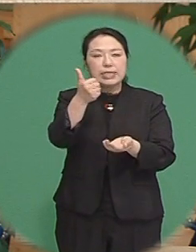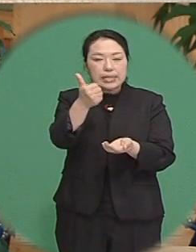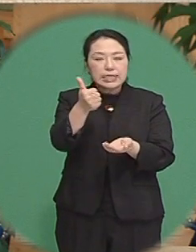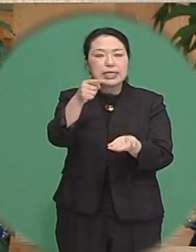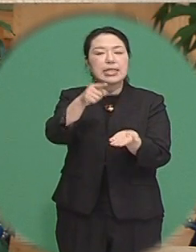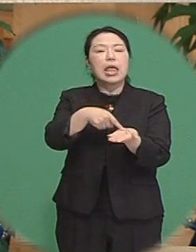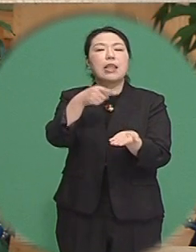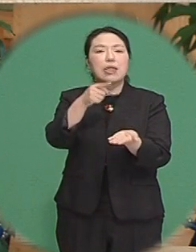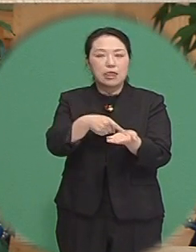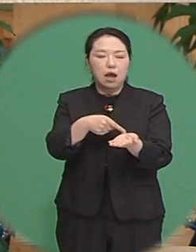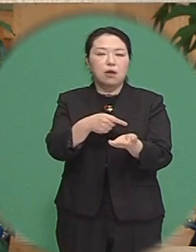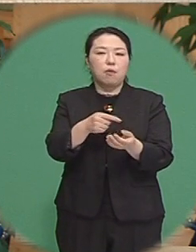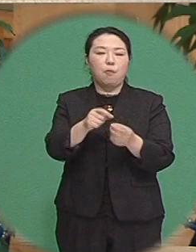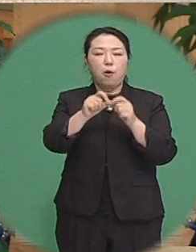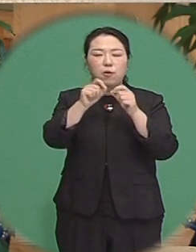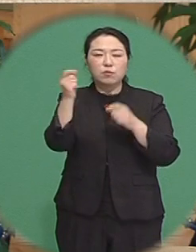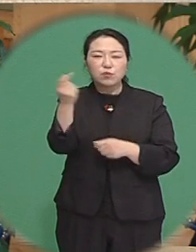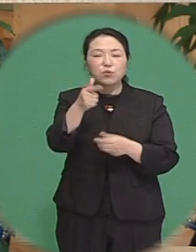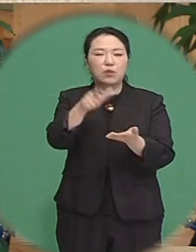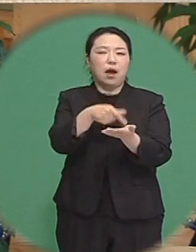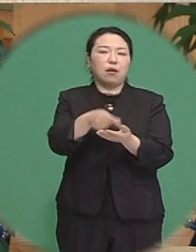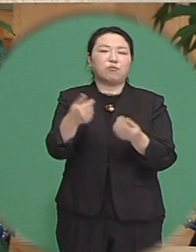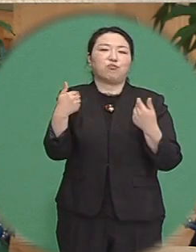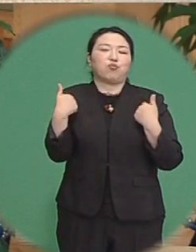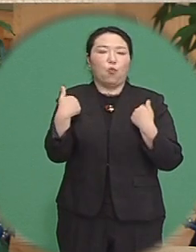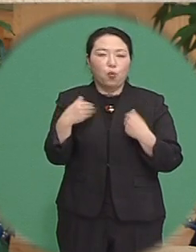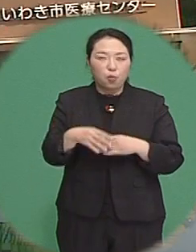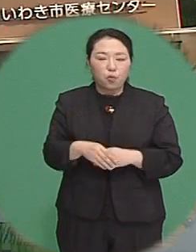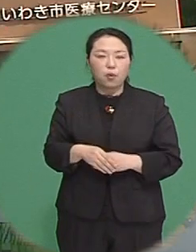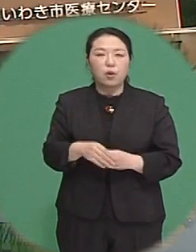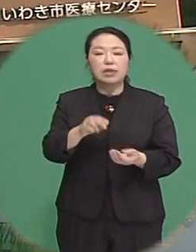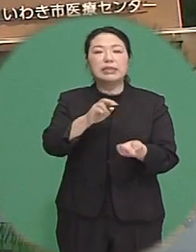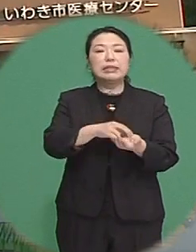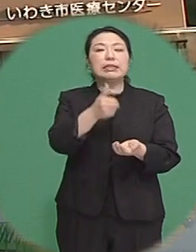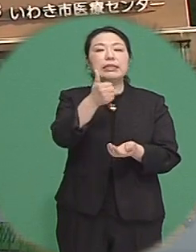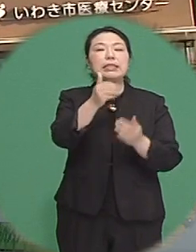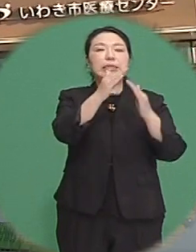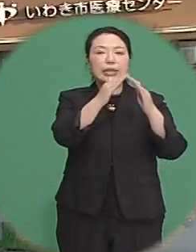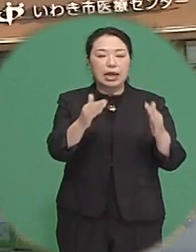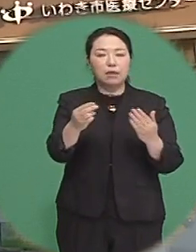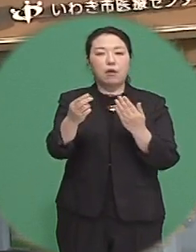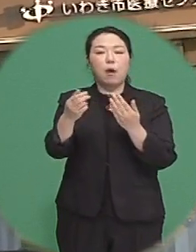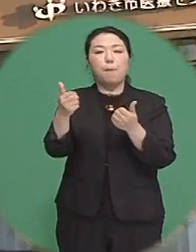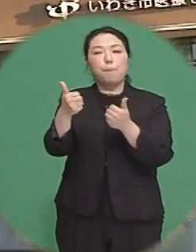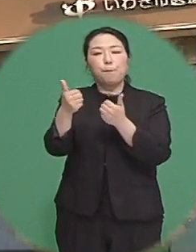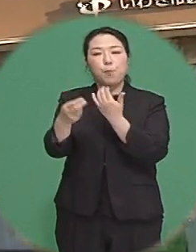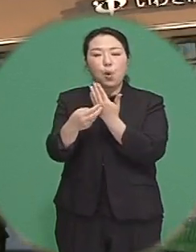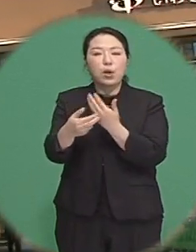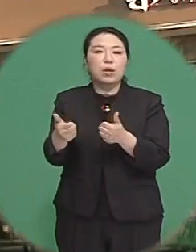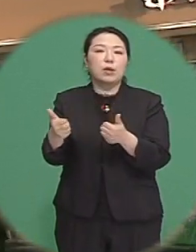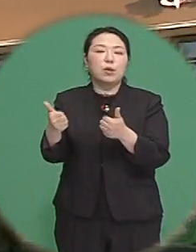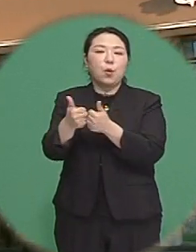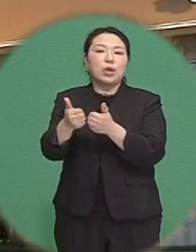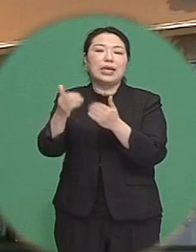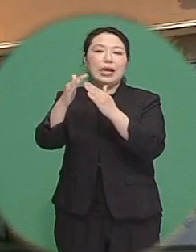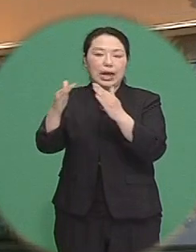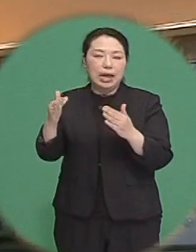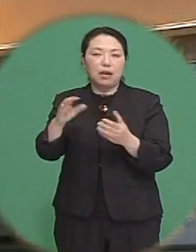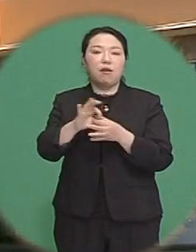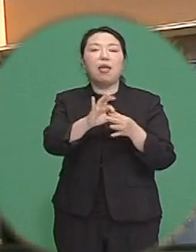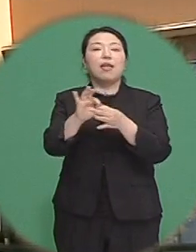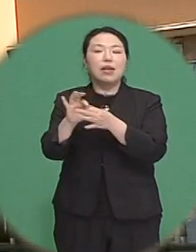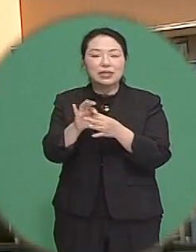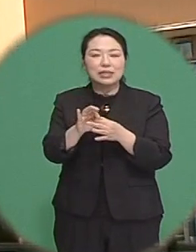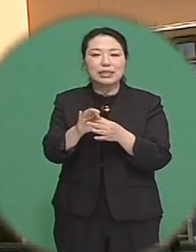いわき市医師会やいわき市病院協議会などと連携し良好そう開業昨年12月に設置しまし